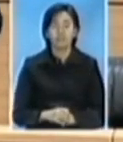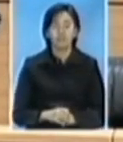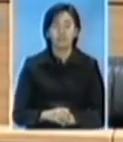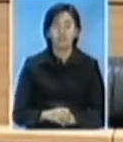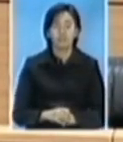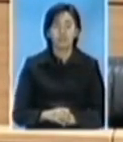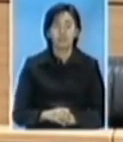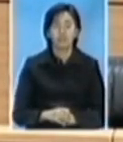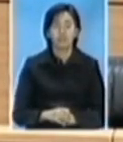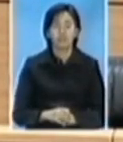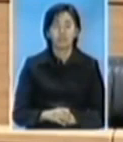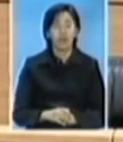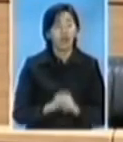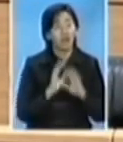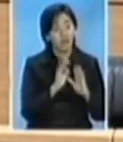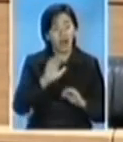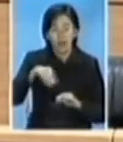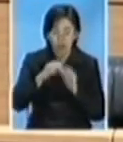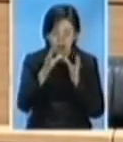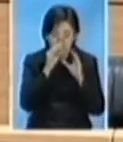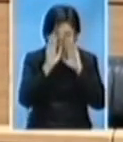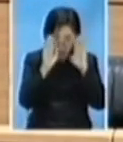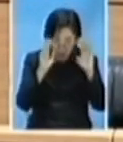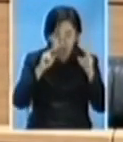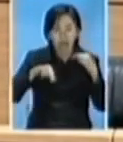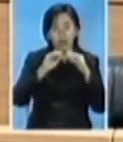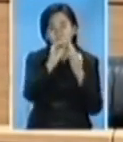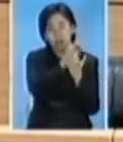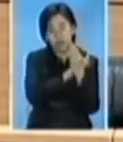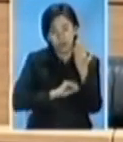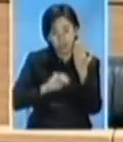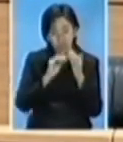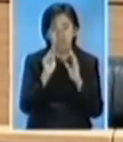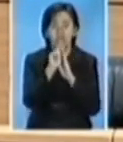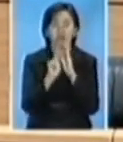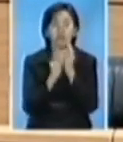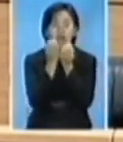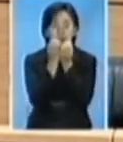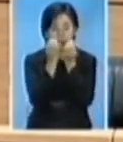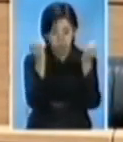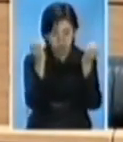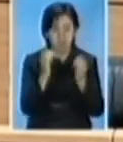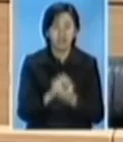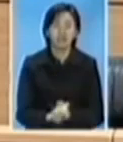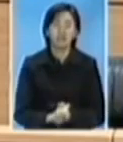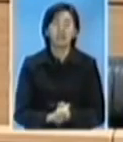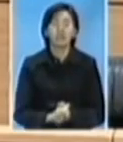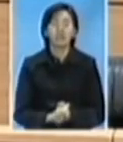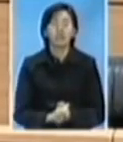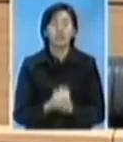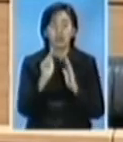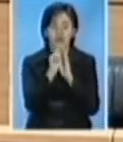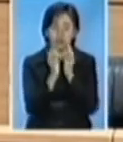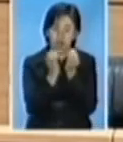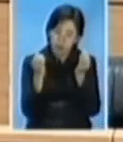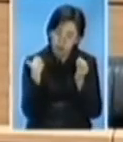ถ้าท่านได้ให้ความรู้ความอ่านกับประชาชนเรื่องการปกครองท้องถิ่นเรื่องรัฐธรรมนูญที่ขาดหายไปที่เป็นประโ